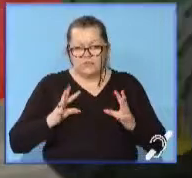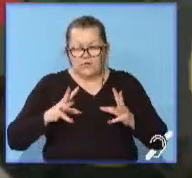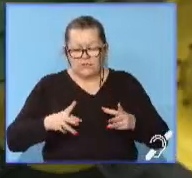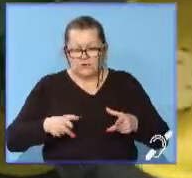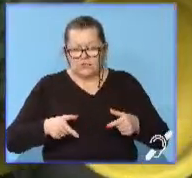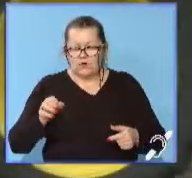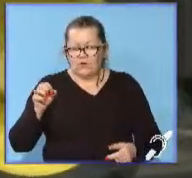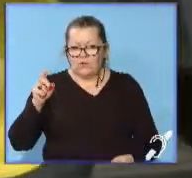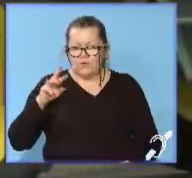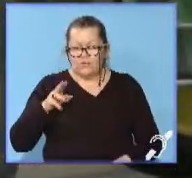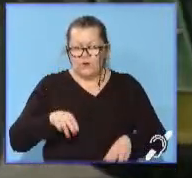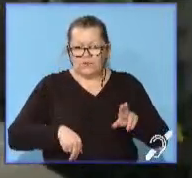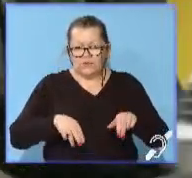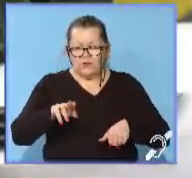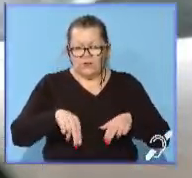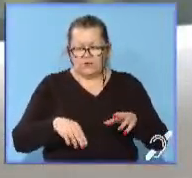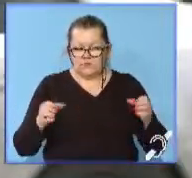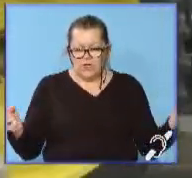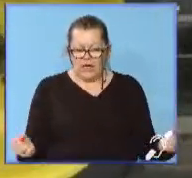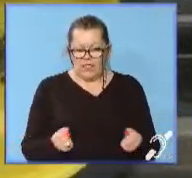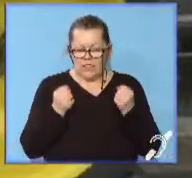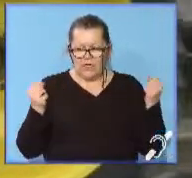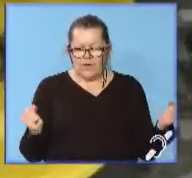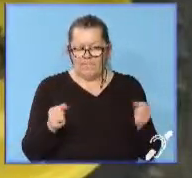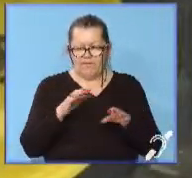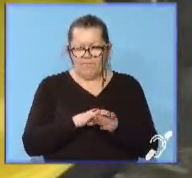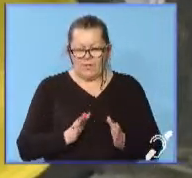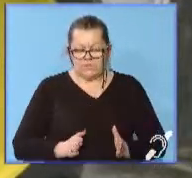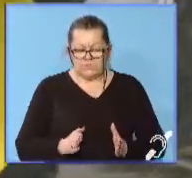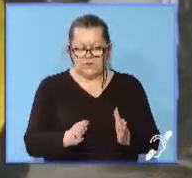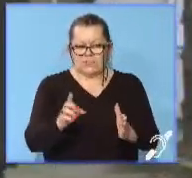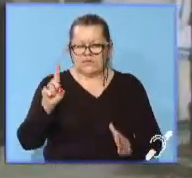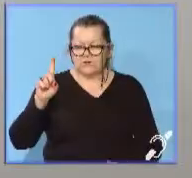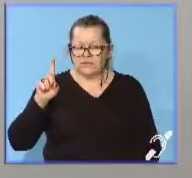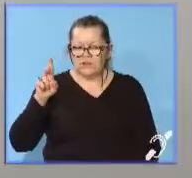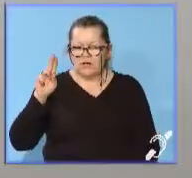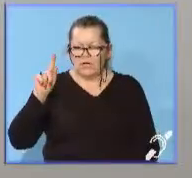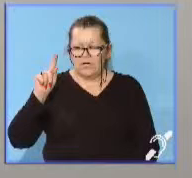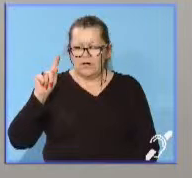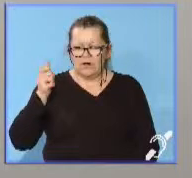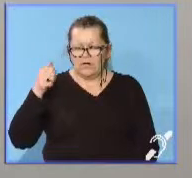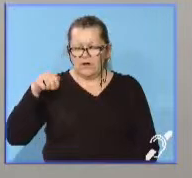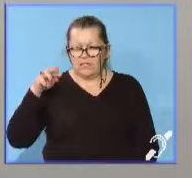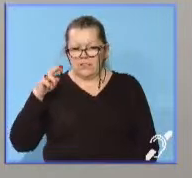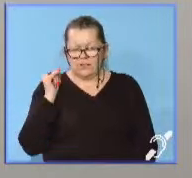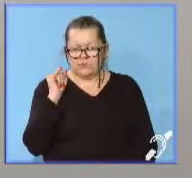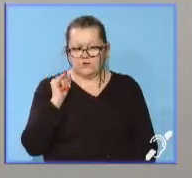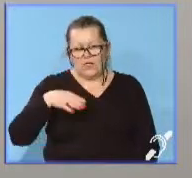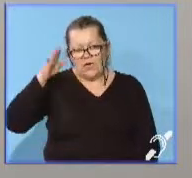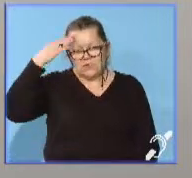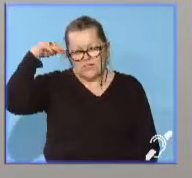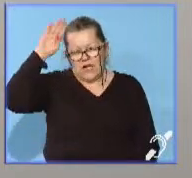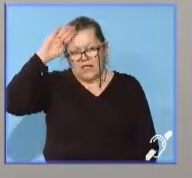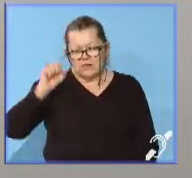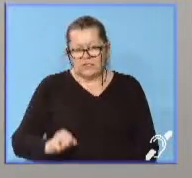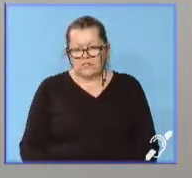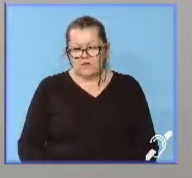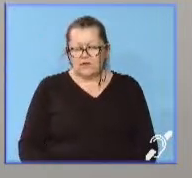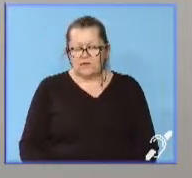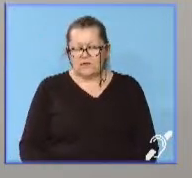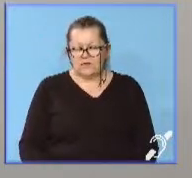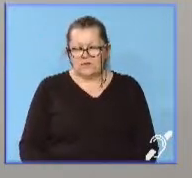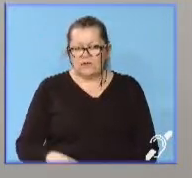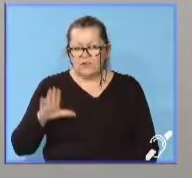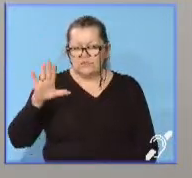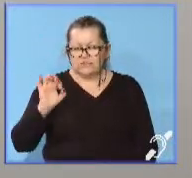Olt traficul s a desfășurat cu dificultate pe străzile Drăgănești artileriei și cireașov din Municipiul Slatina unde au participat